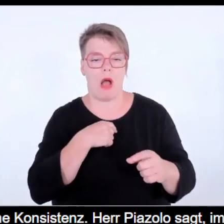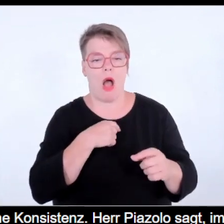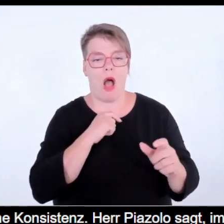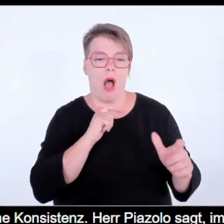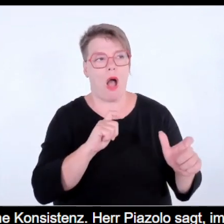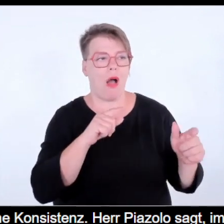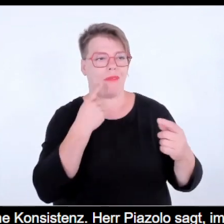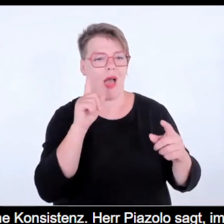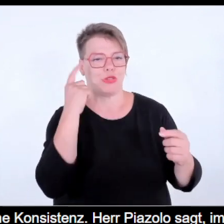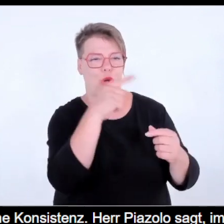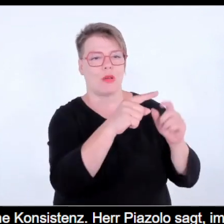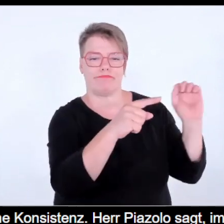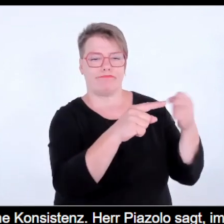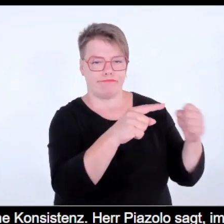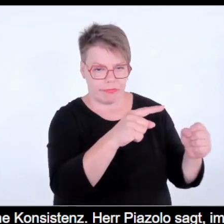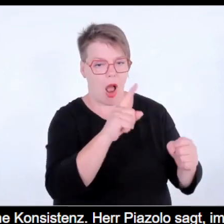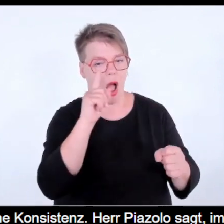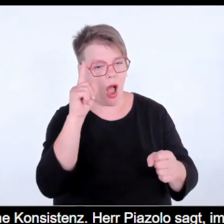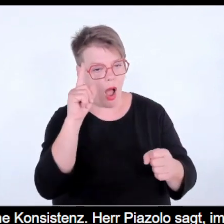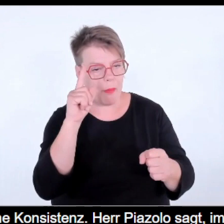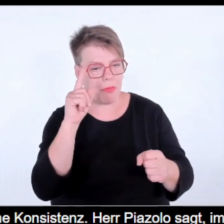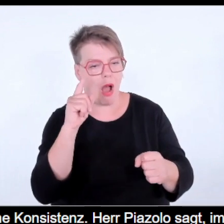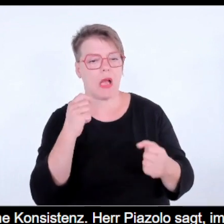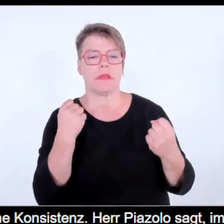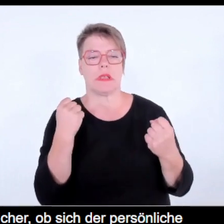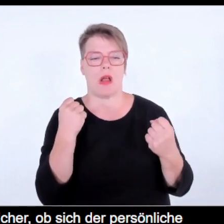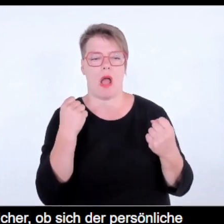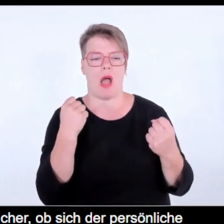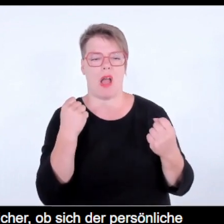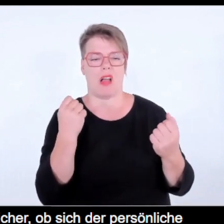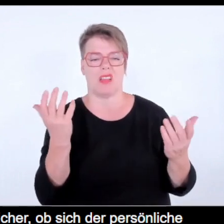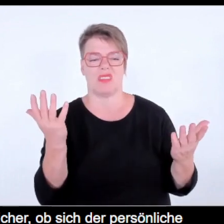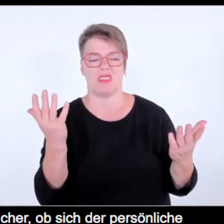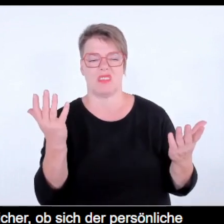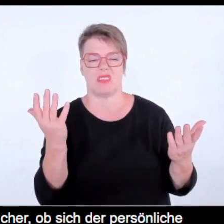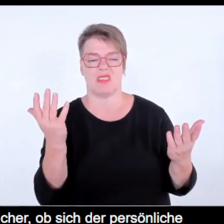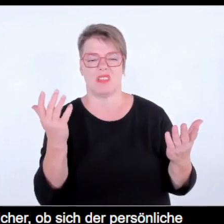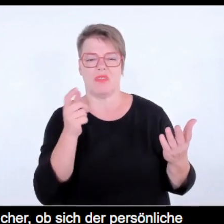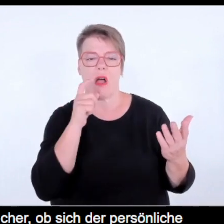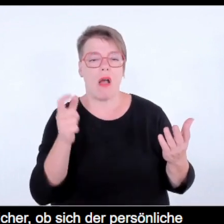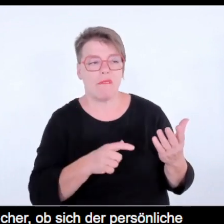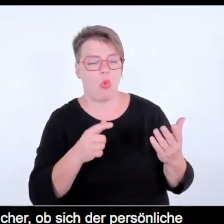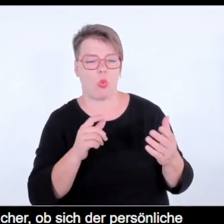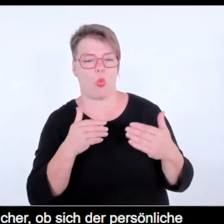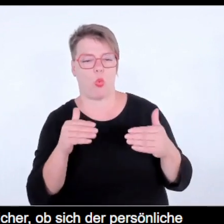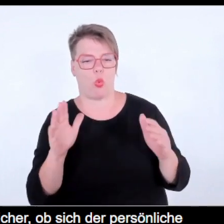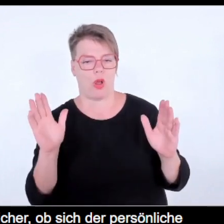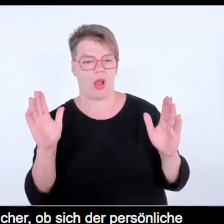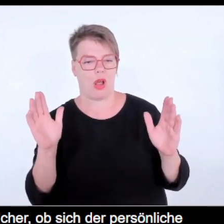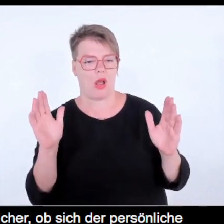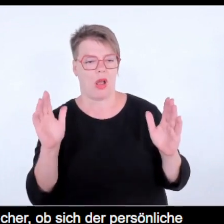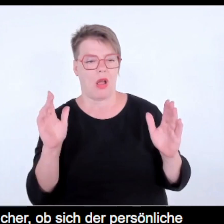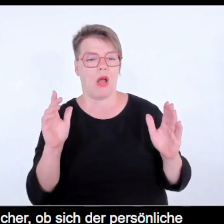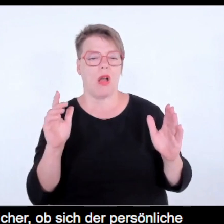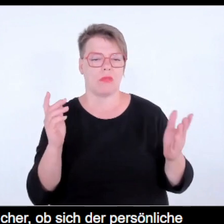wir dabei sind. Wir schlagen dann häufig Konzepte vor, die in Richtung gehen. Sie fordern aber auch manchmal solche Konzepte medial. Und wenn ein Politiker das nicht macht,